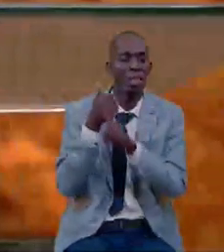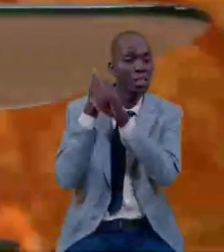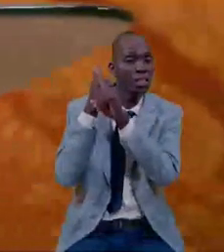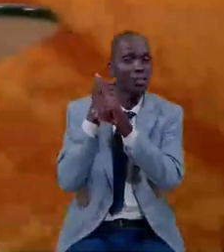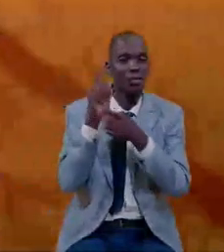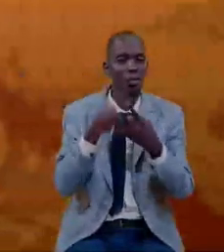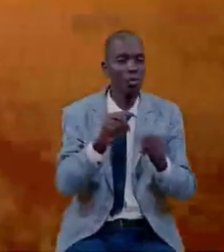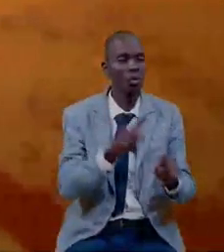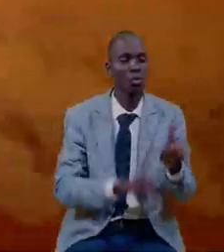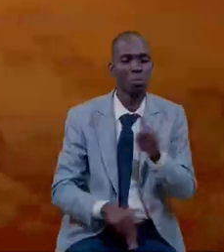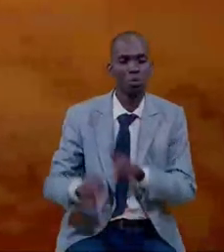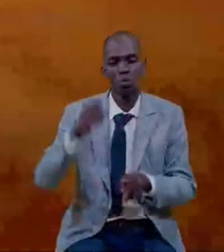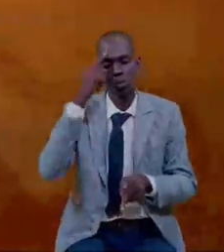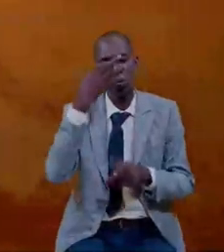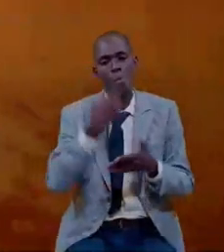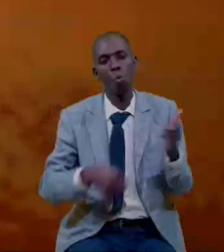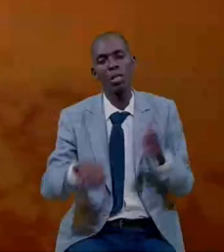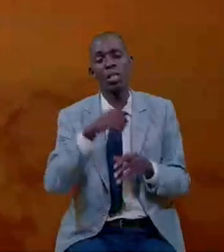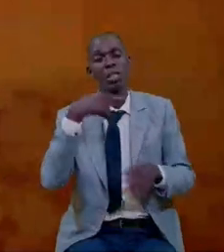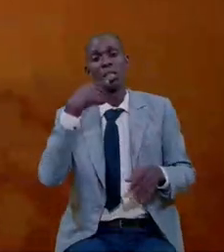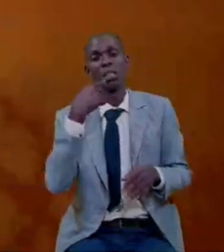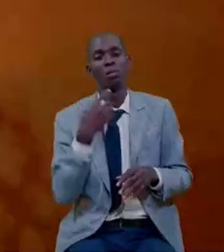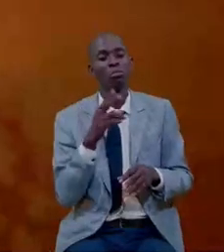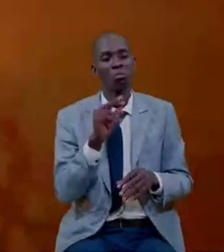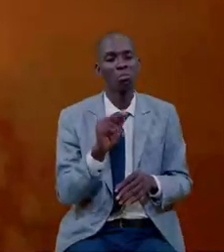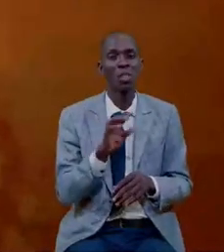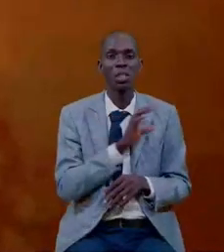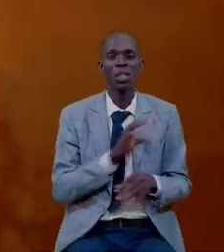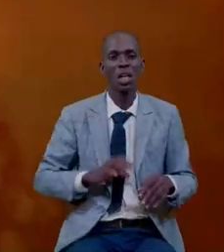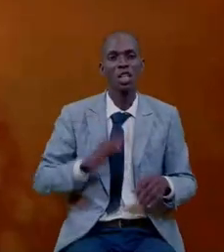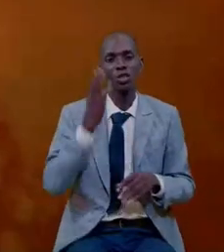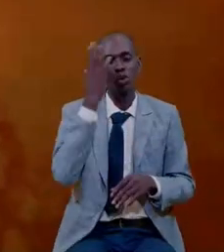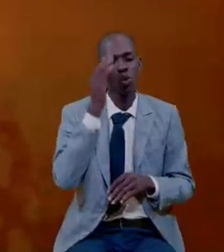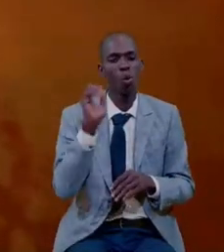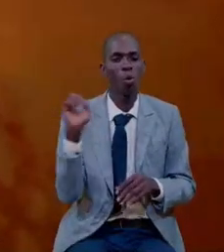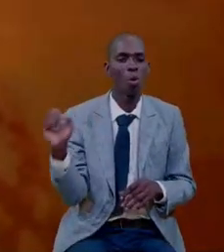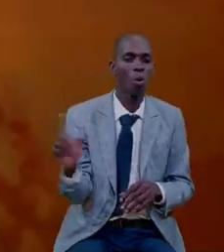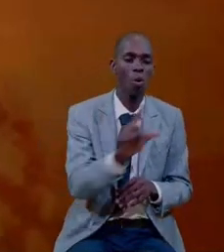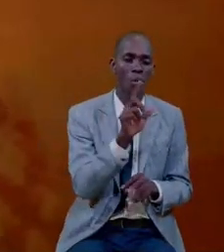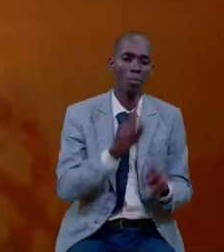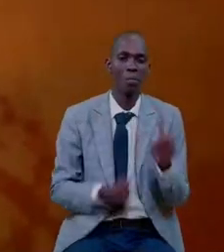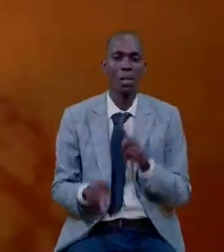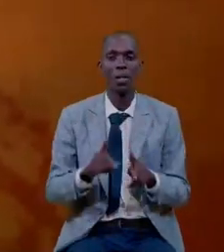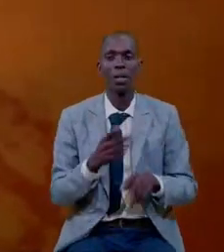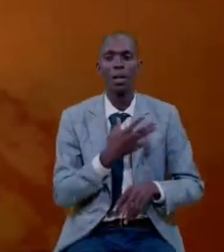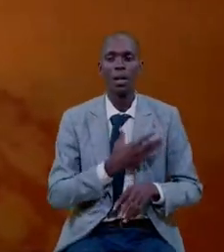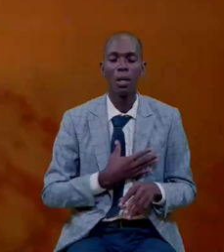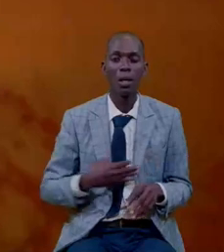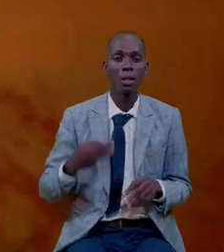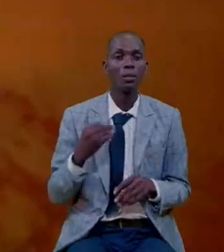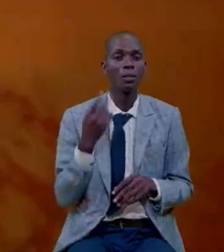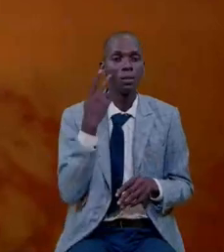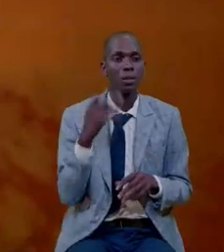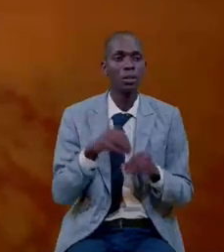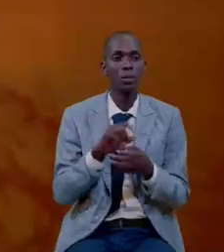eux, parce qu'il les connaissait tous. Le verset 25 dit, et